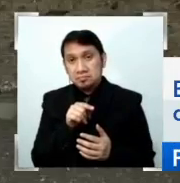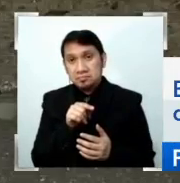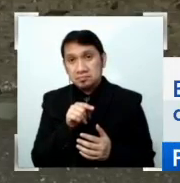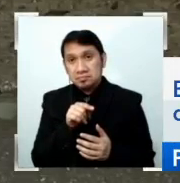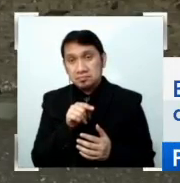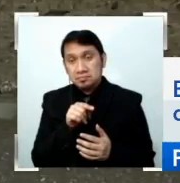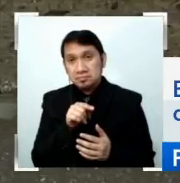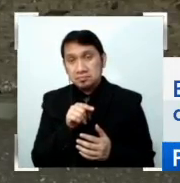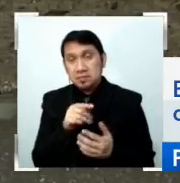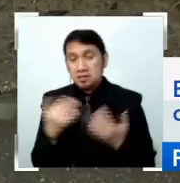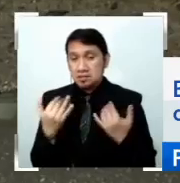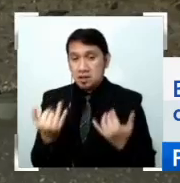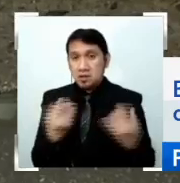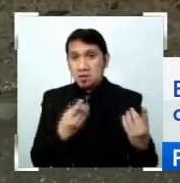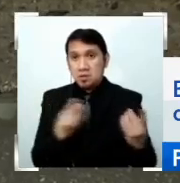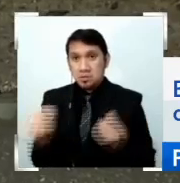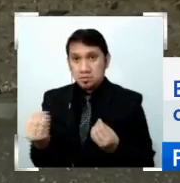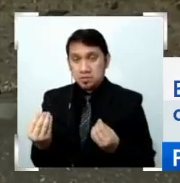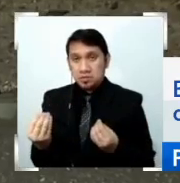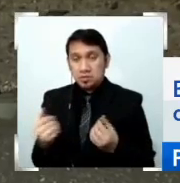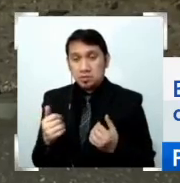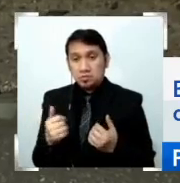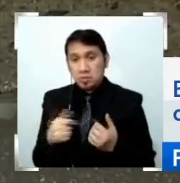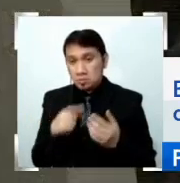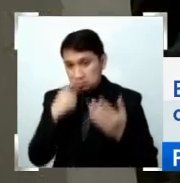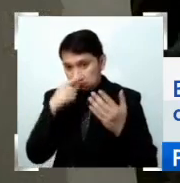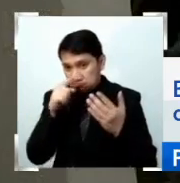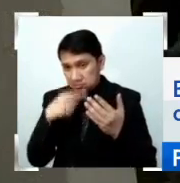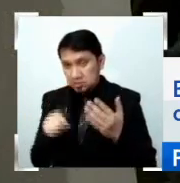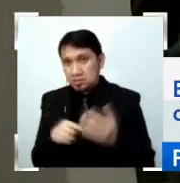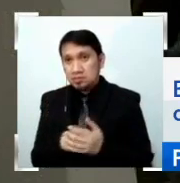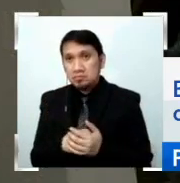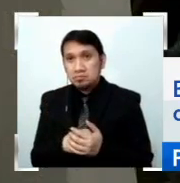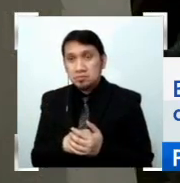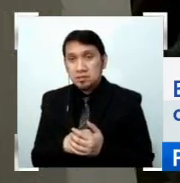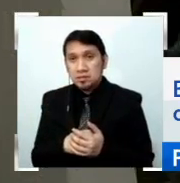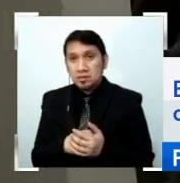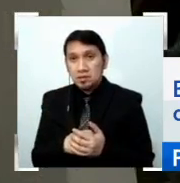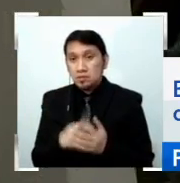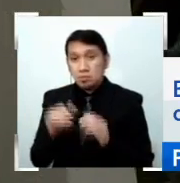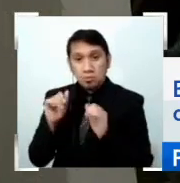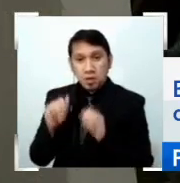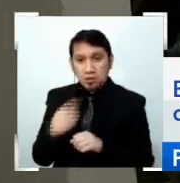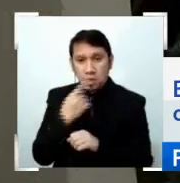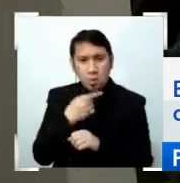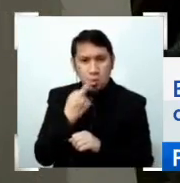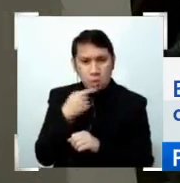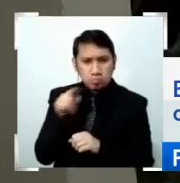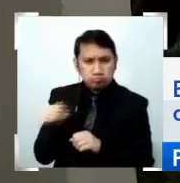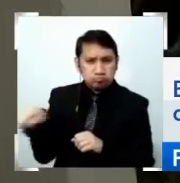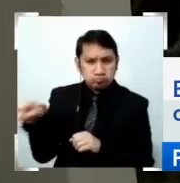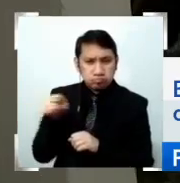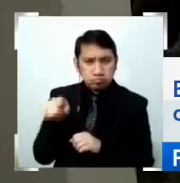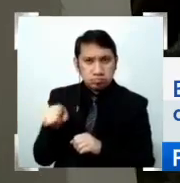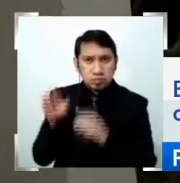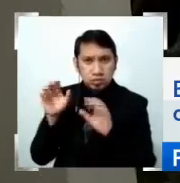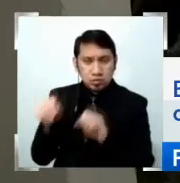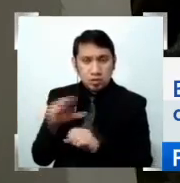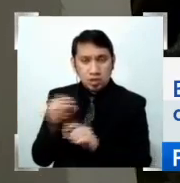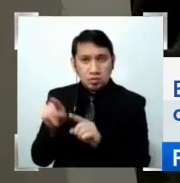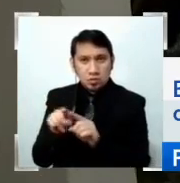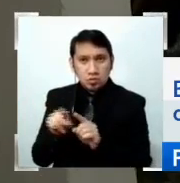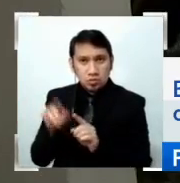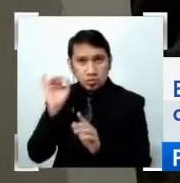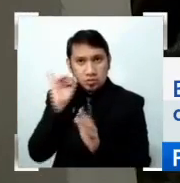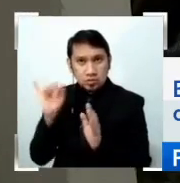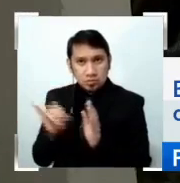nagpakandak agad ako ng follow-up operation para sa possible arrest ng mga suspect, possible identification at arrest